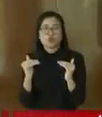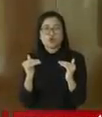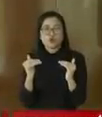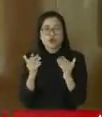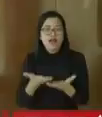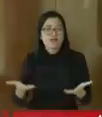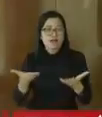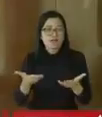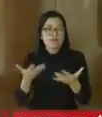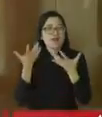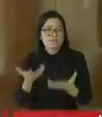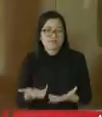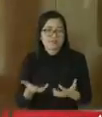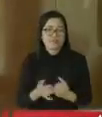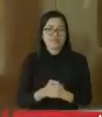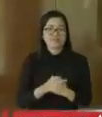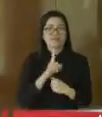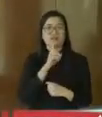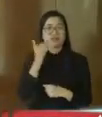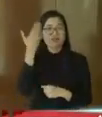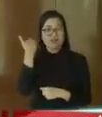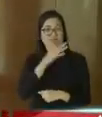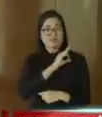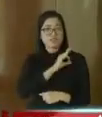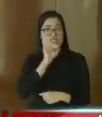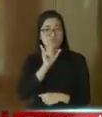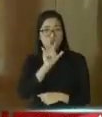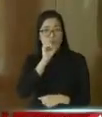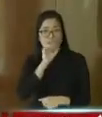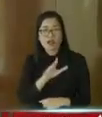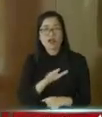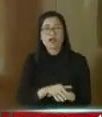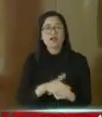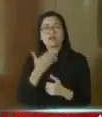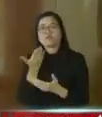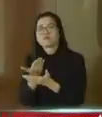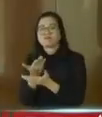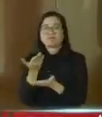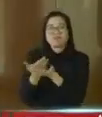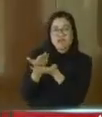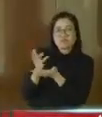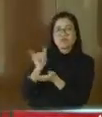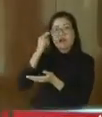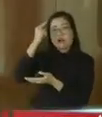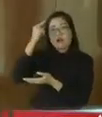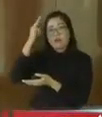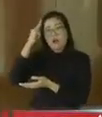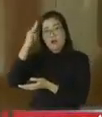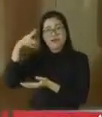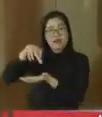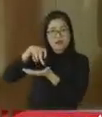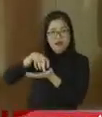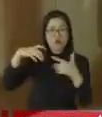yang diinstruksi oleh Presiden kemarin, bahwa Presiden meminta kepada kepala daerah, dalam hal ini gubernur,